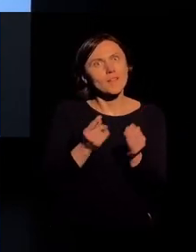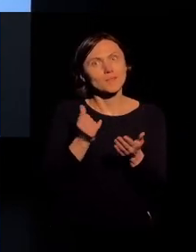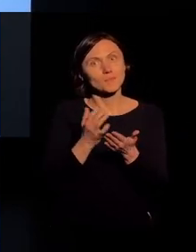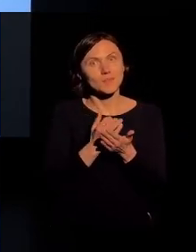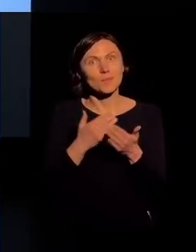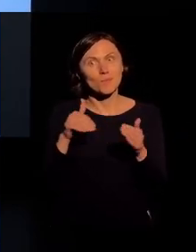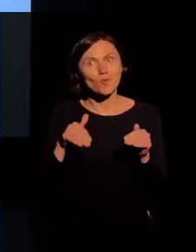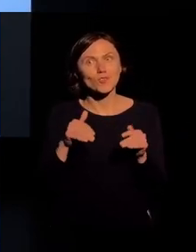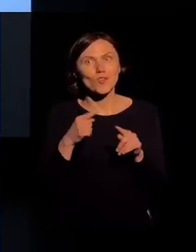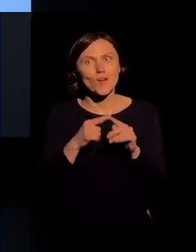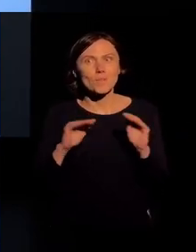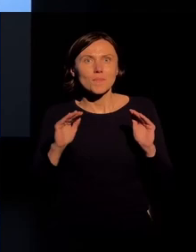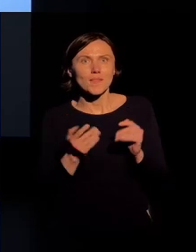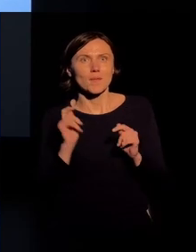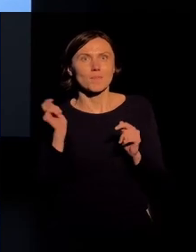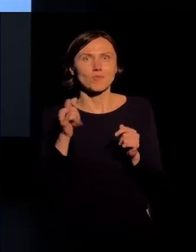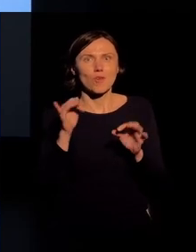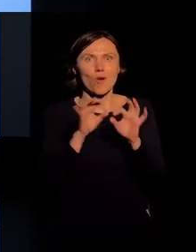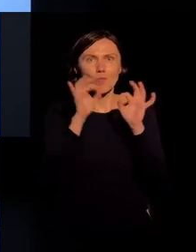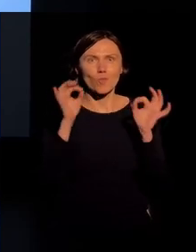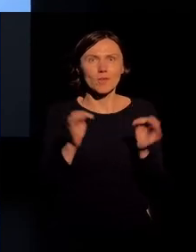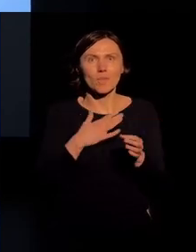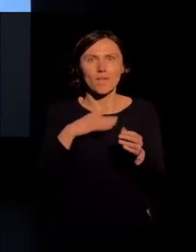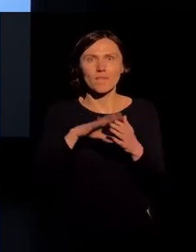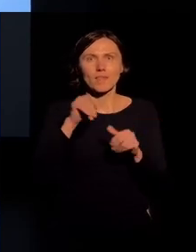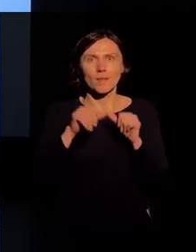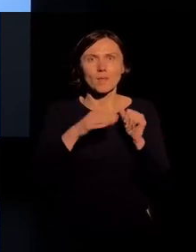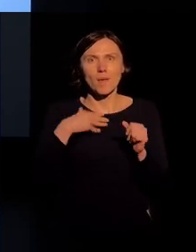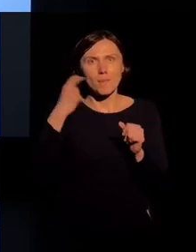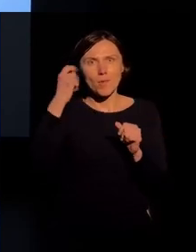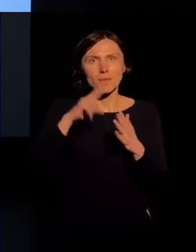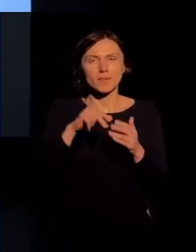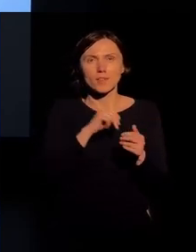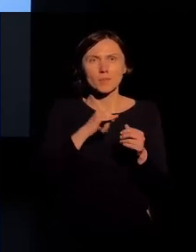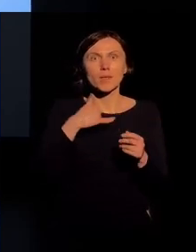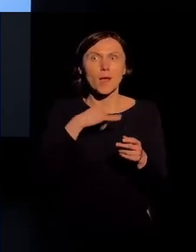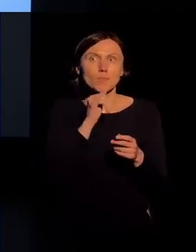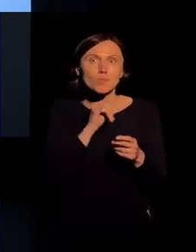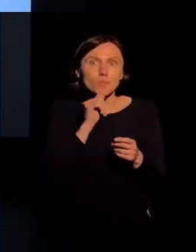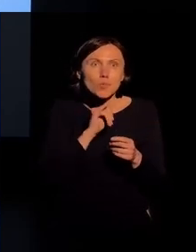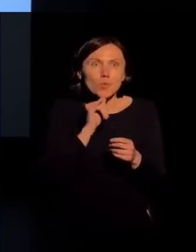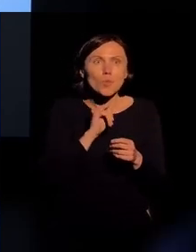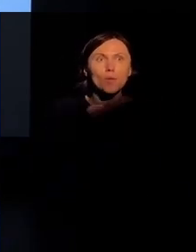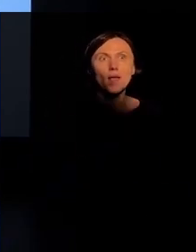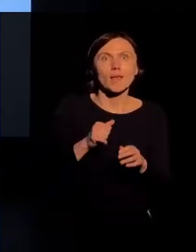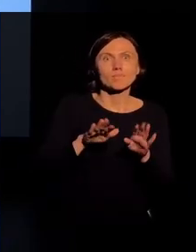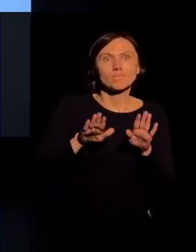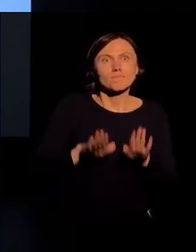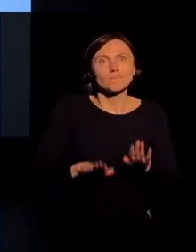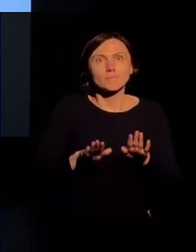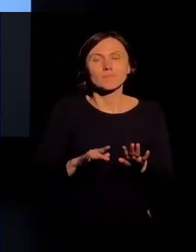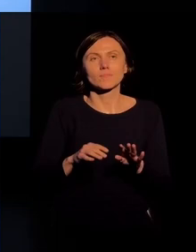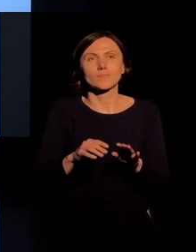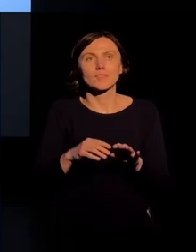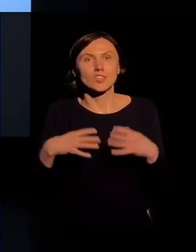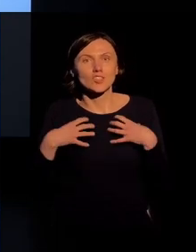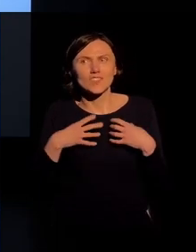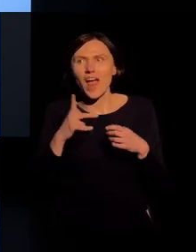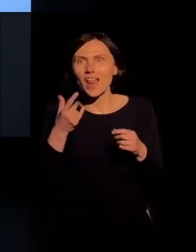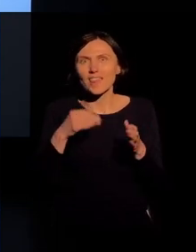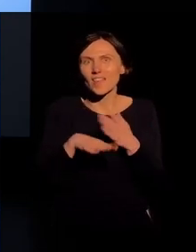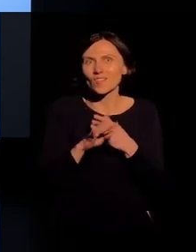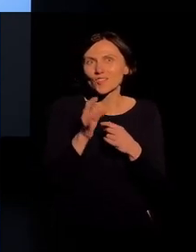dlatego trochę mniej podróżuję. I w ogóle miałem w tym roku taki pomysł na siebie, że spróbuję stacjonarnego trybu życia, ale nie wychodzi